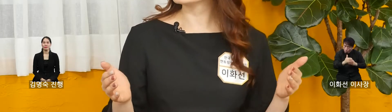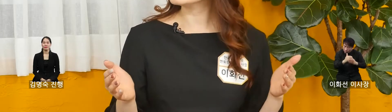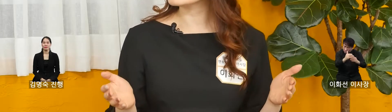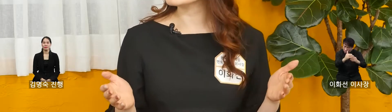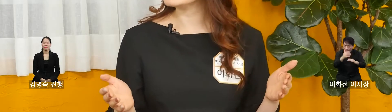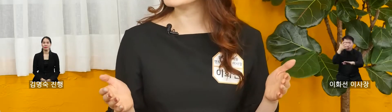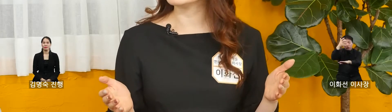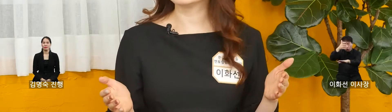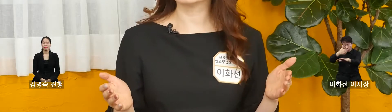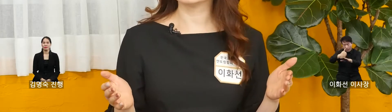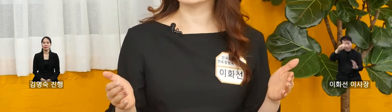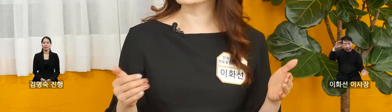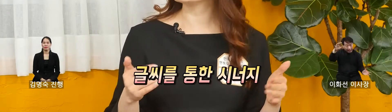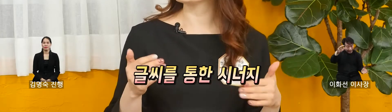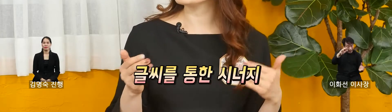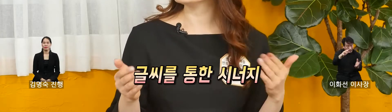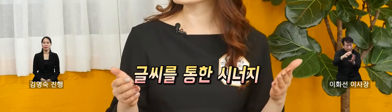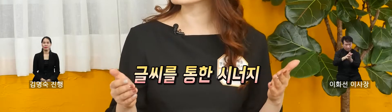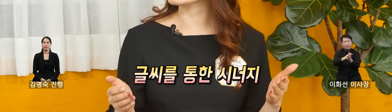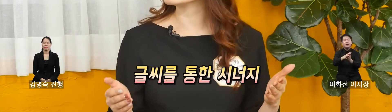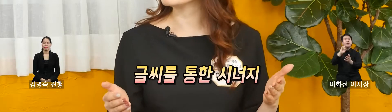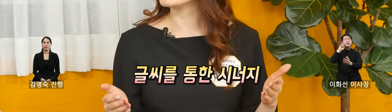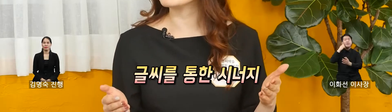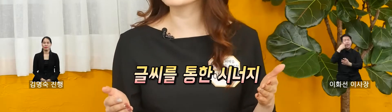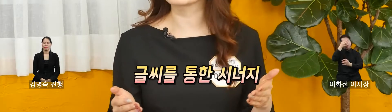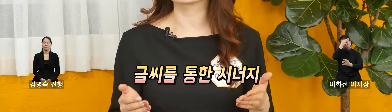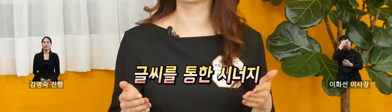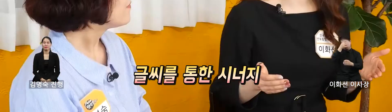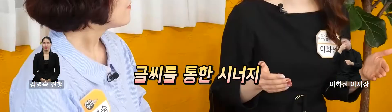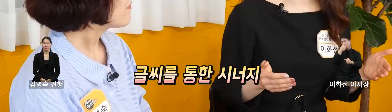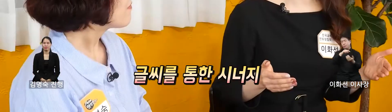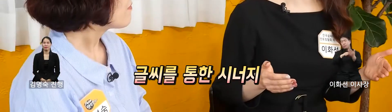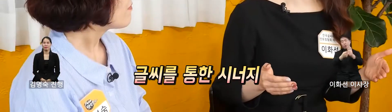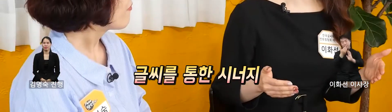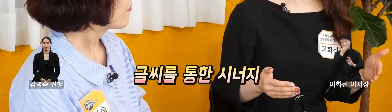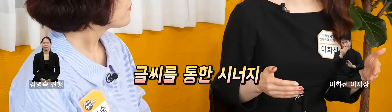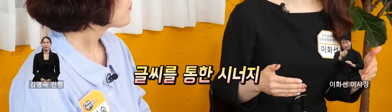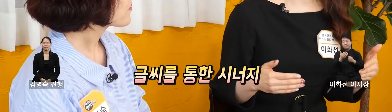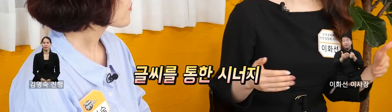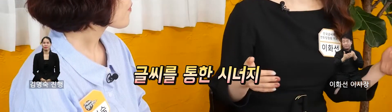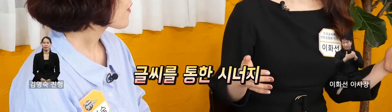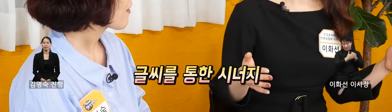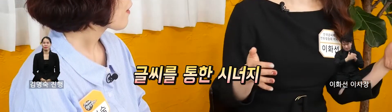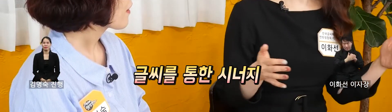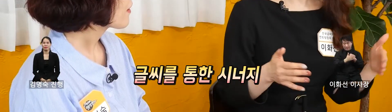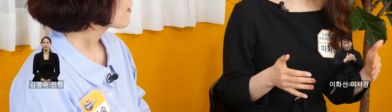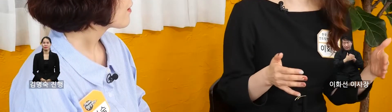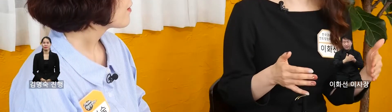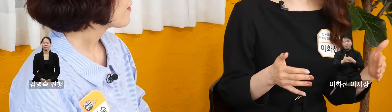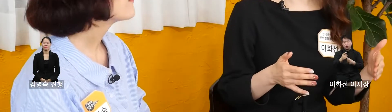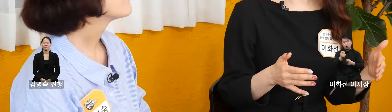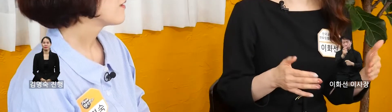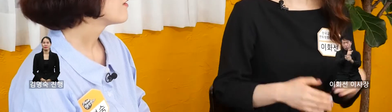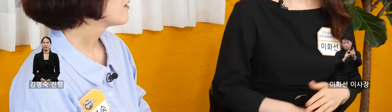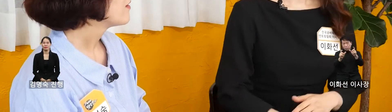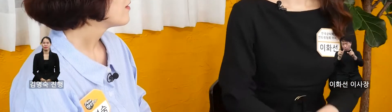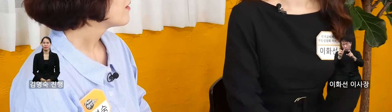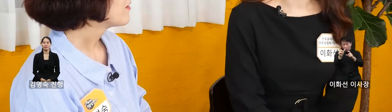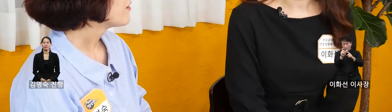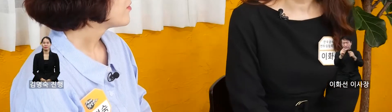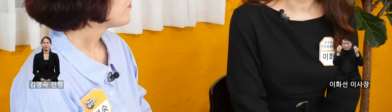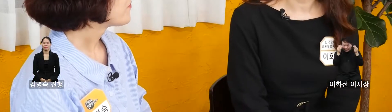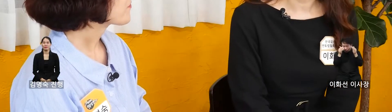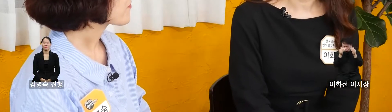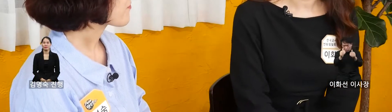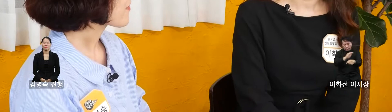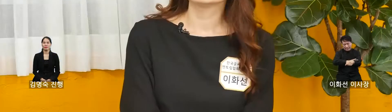이 모든 것들이 하나의 예술로 표현될 수가 있어요. 그래서 그런 부분을 조금 더 심화시킬 수 있는 그리고